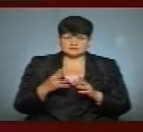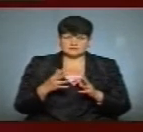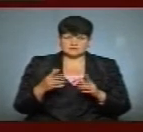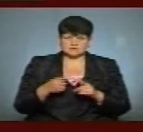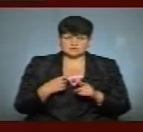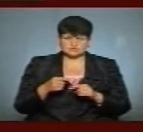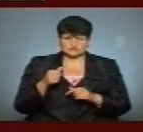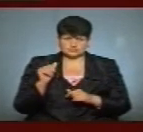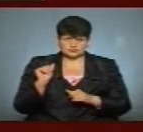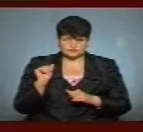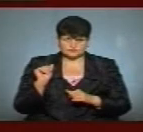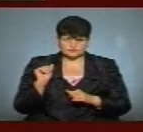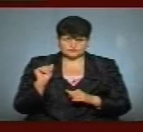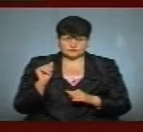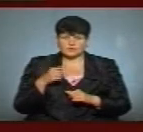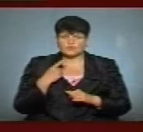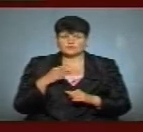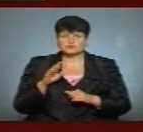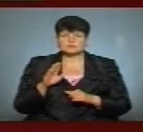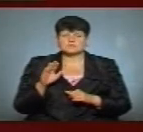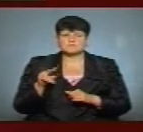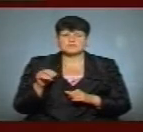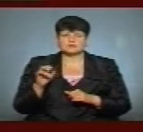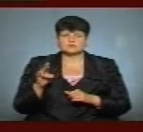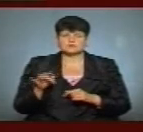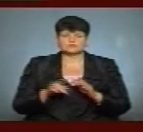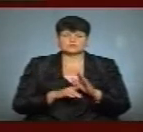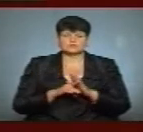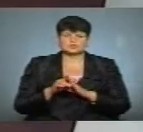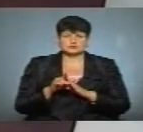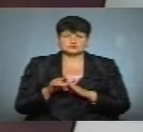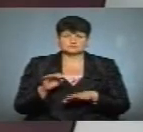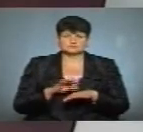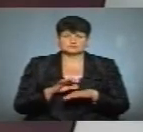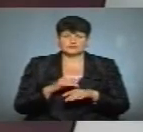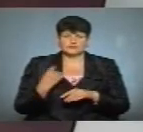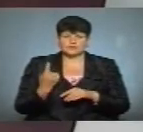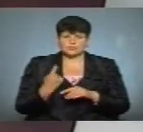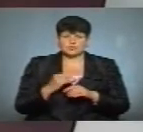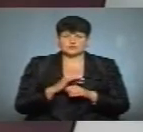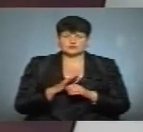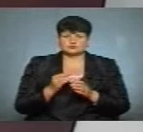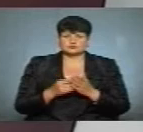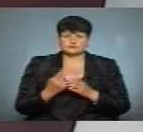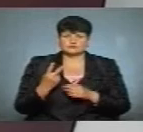ніж учора. За словами Володимира Паничева, від початку пандемії в області коронавірус підтвердили у